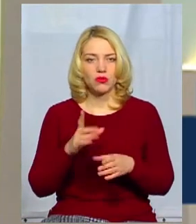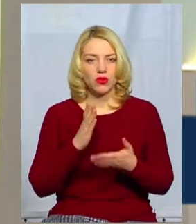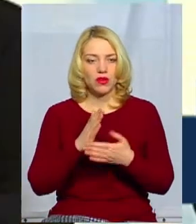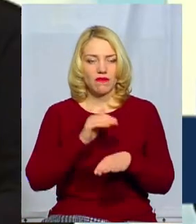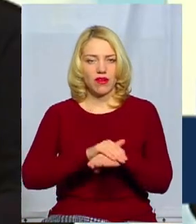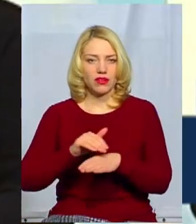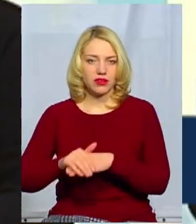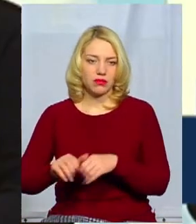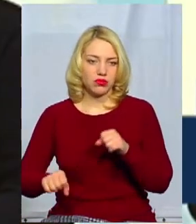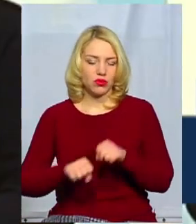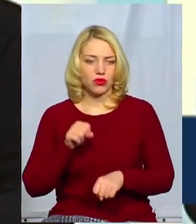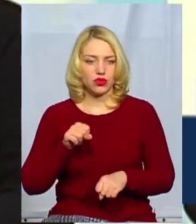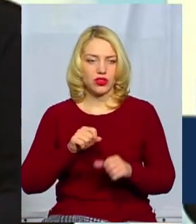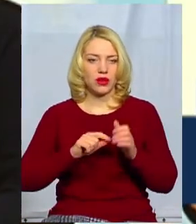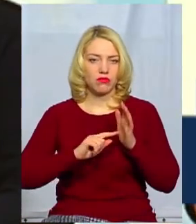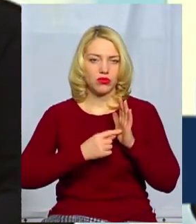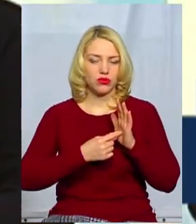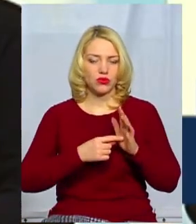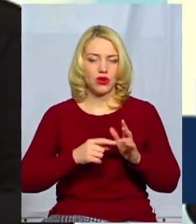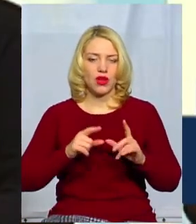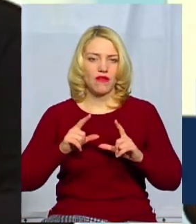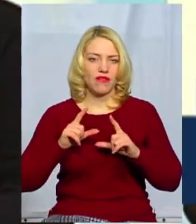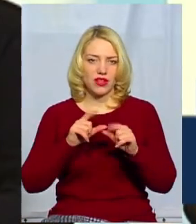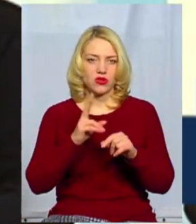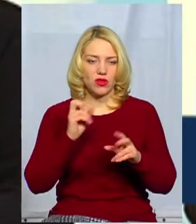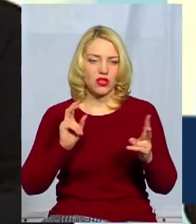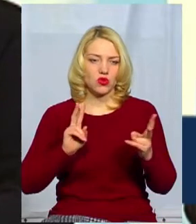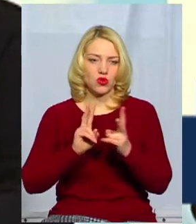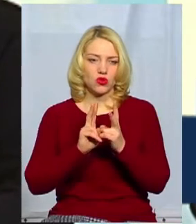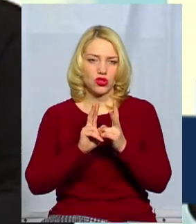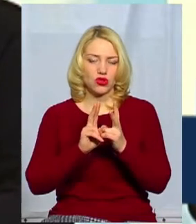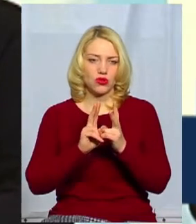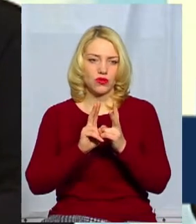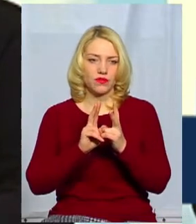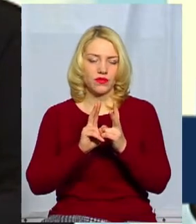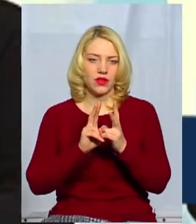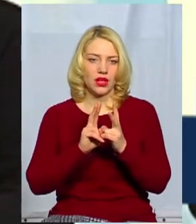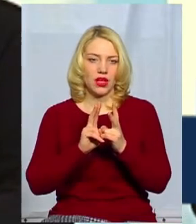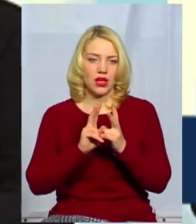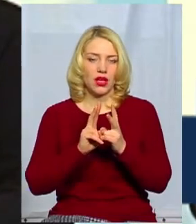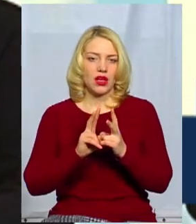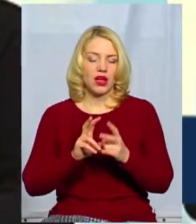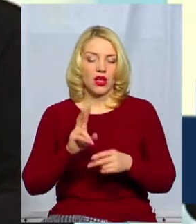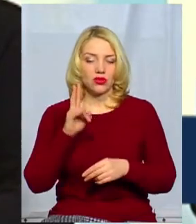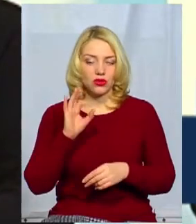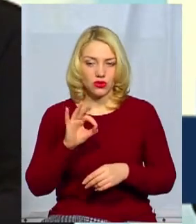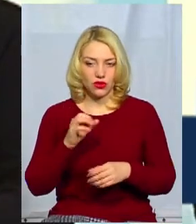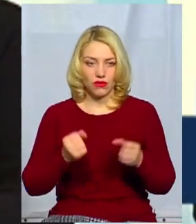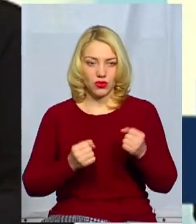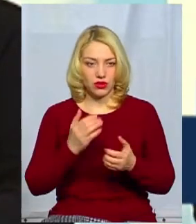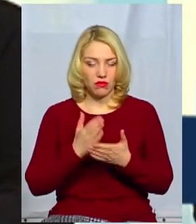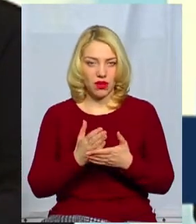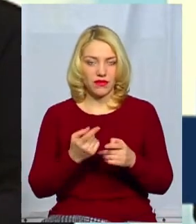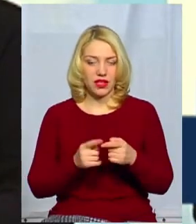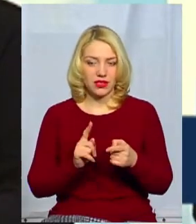наявні факти порушення пункту виїзду на зустрічну смугу руху. Але зрозуміло, що водій мав на те